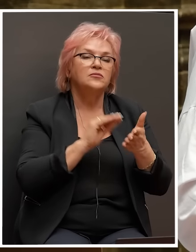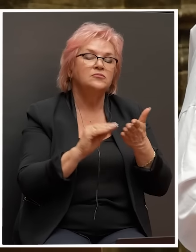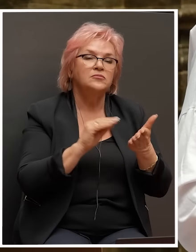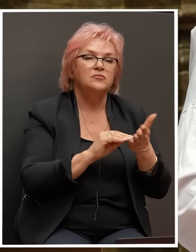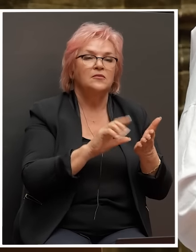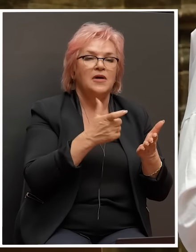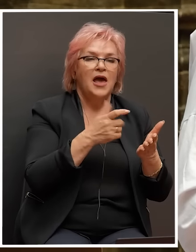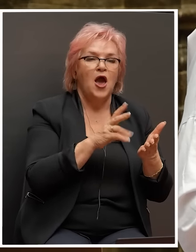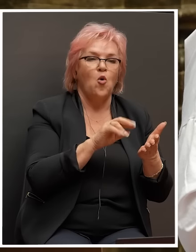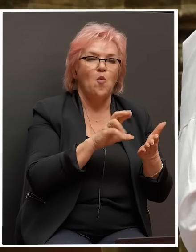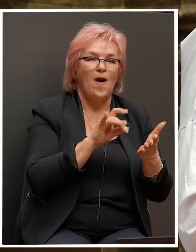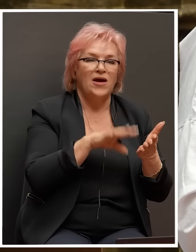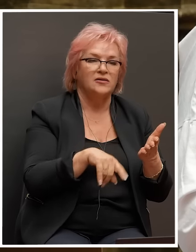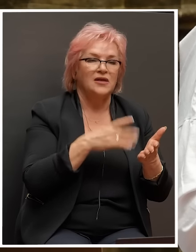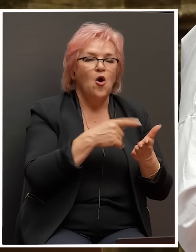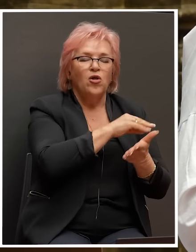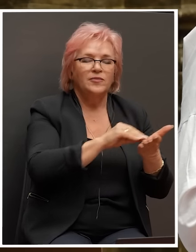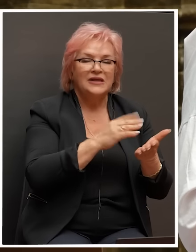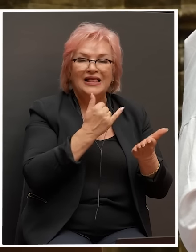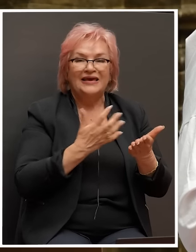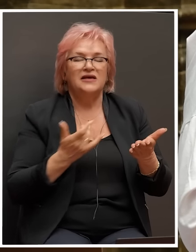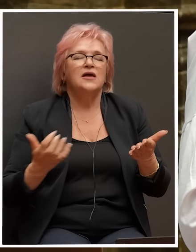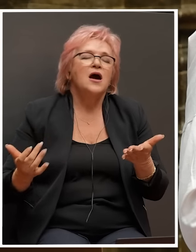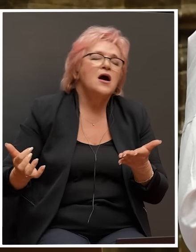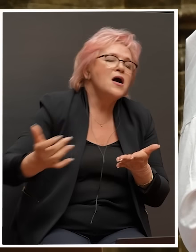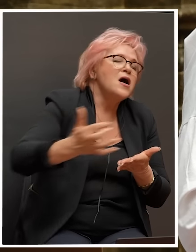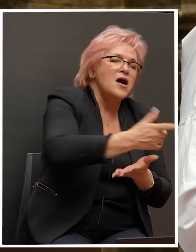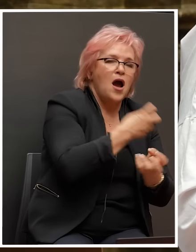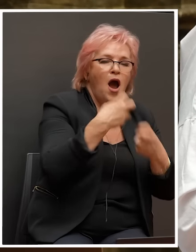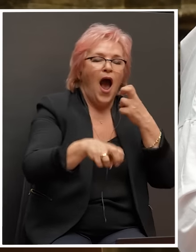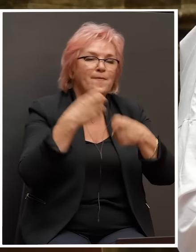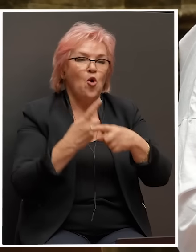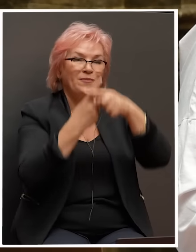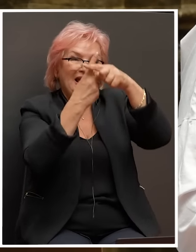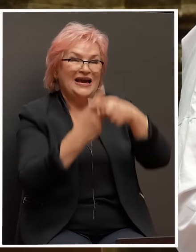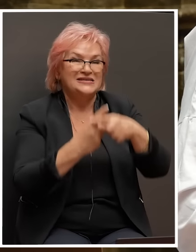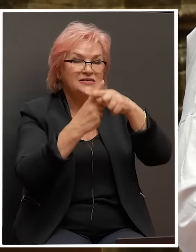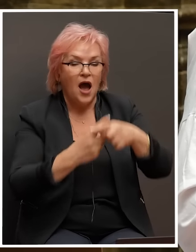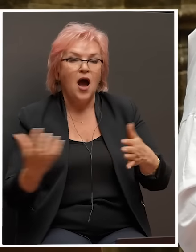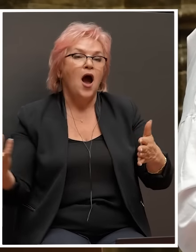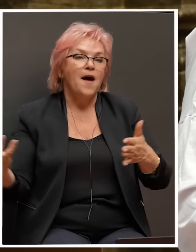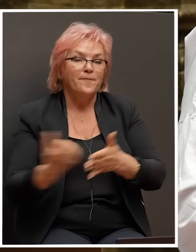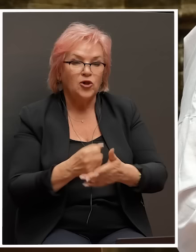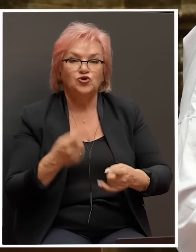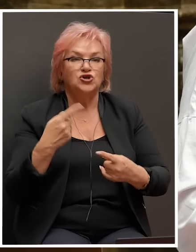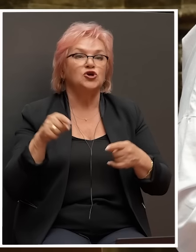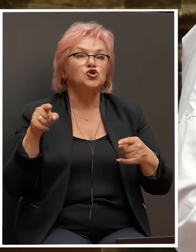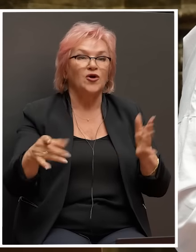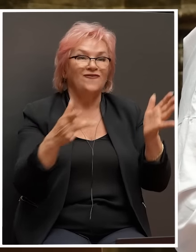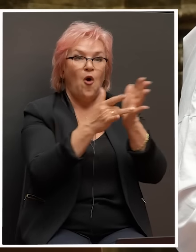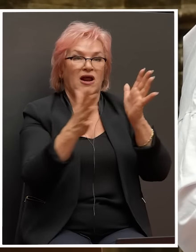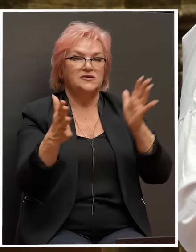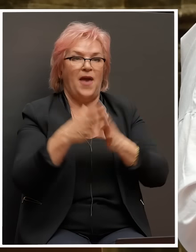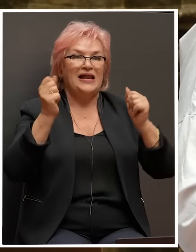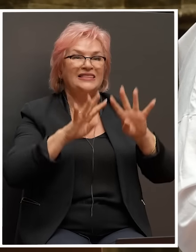заявил, что если бы собрать все обломки Святого Креста, которые в средние века ходили по Европе, получится, что Спасителя распяли на заборе.